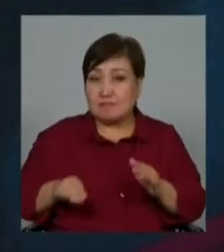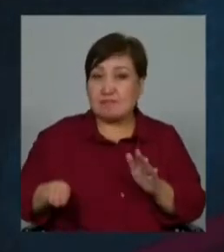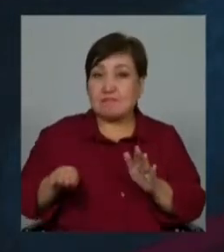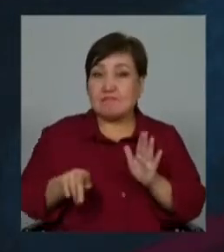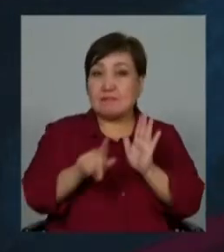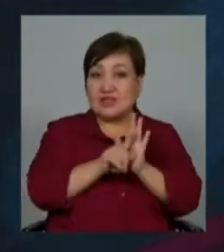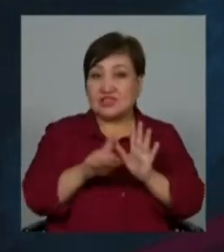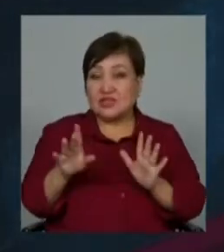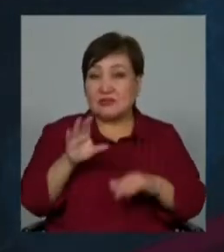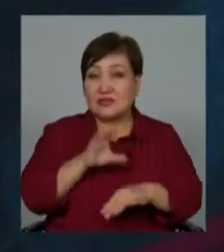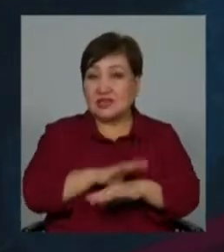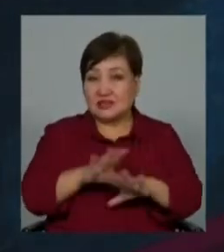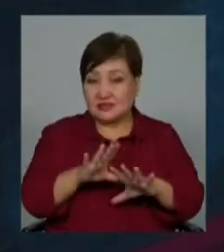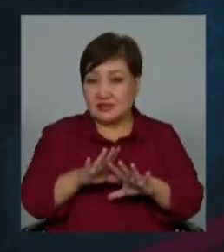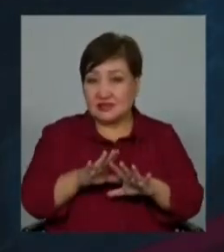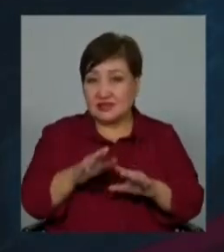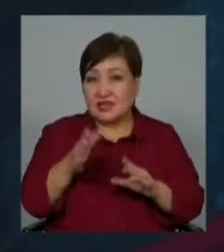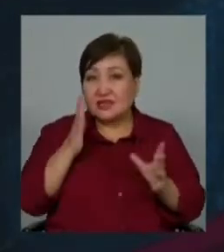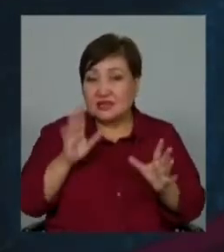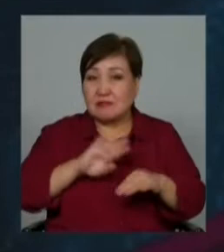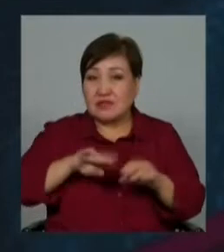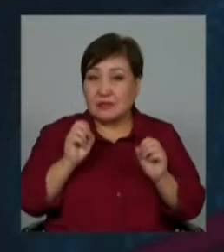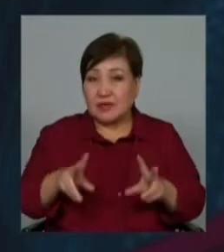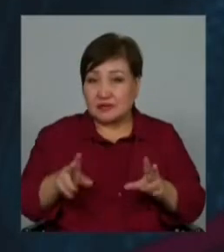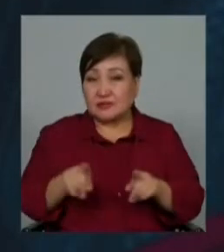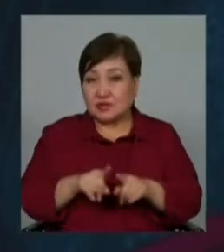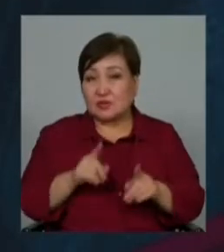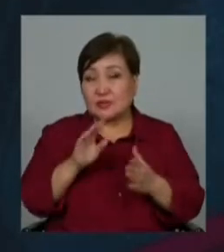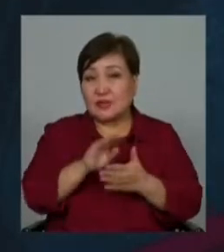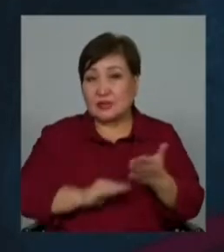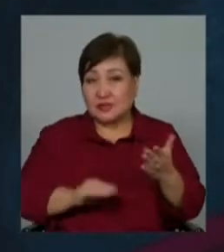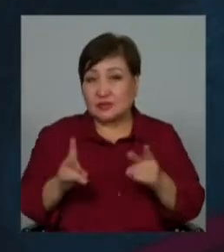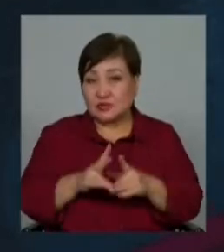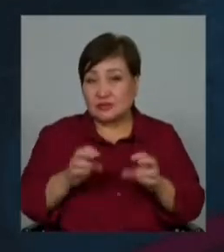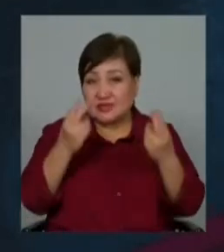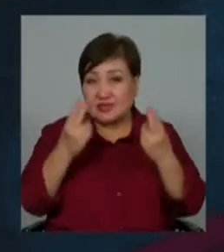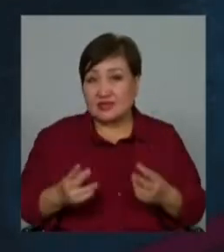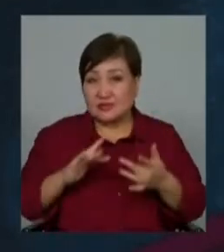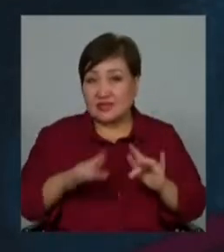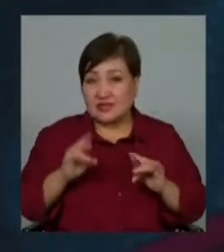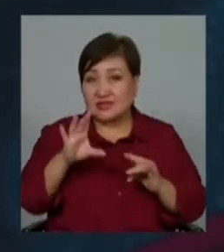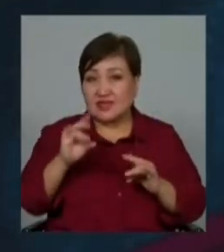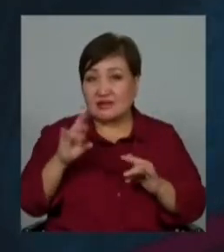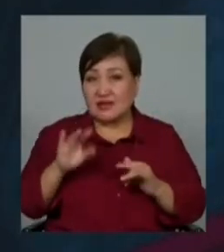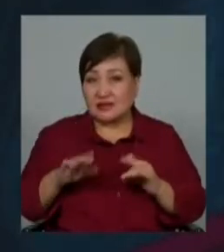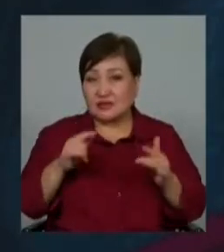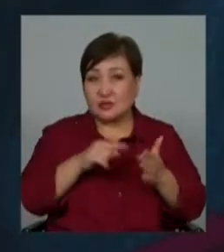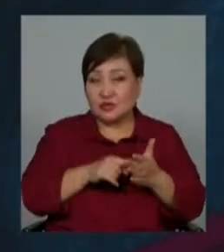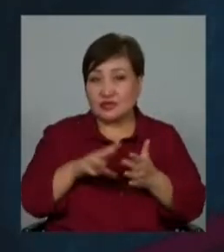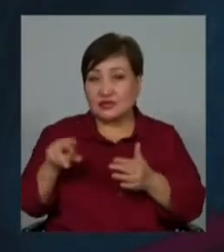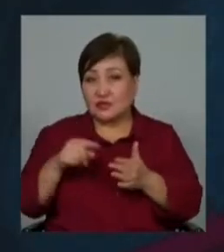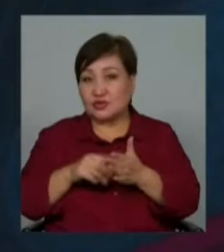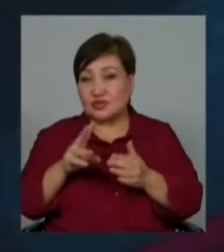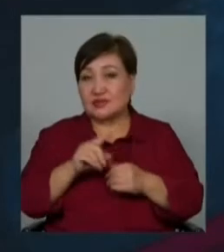гарантирует конфиденциальность данных. Пройти перепись в онлайн-режиме можно на специализированном сайте sanak.gov.kz. О